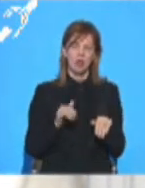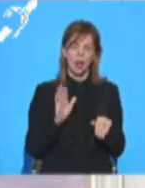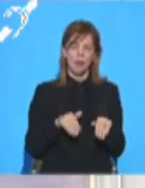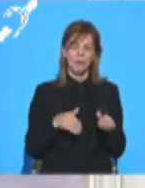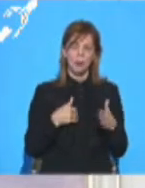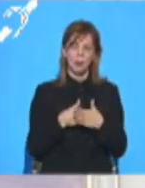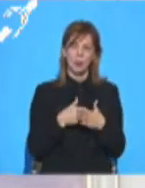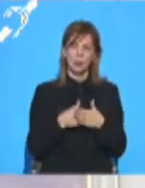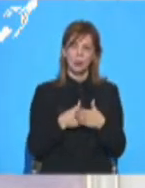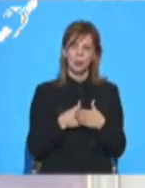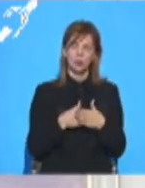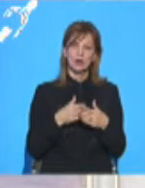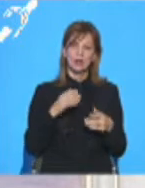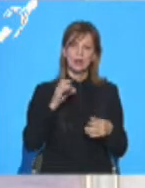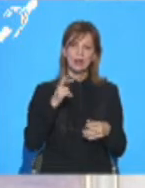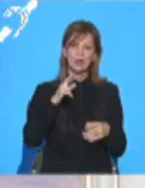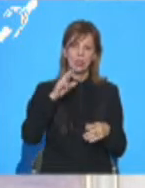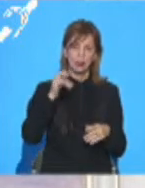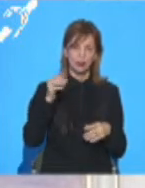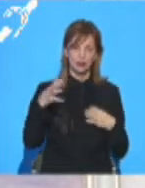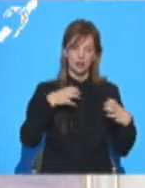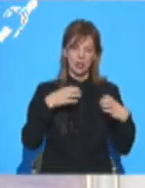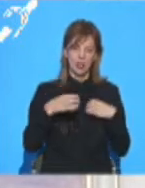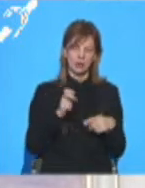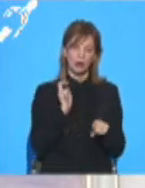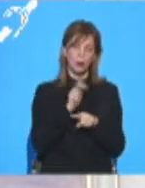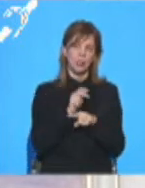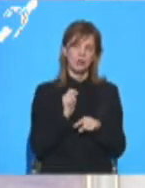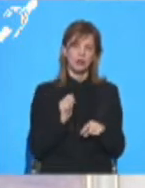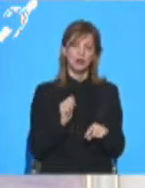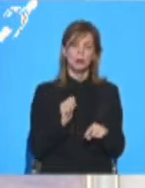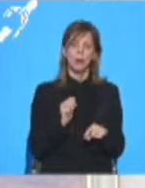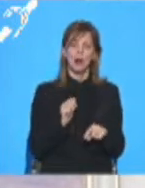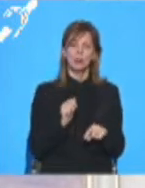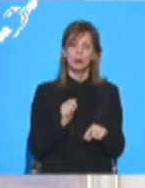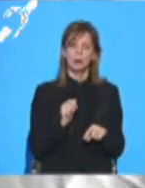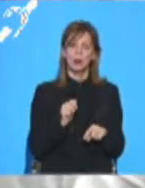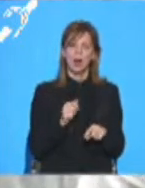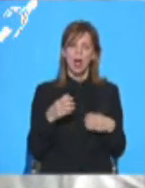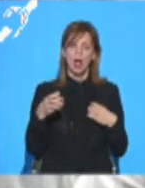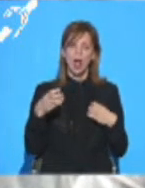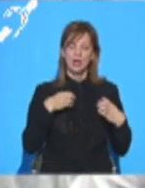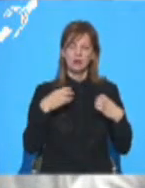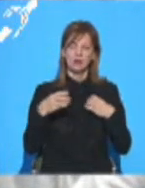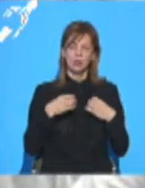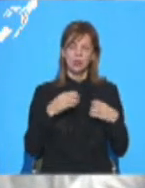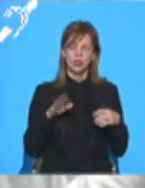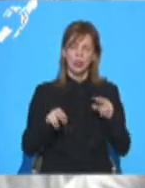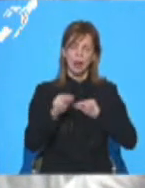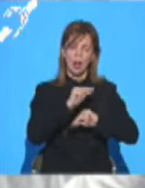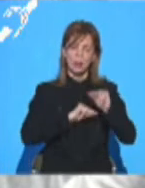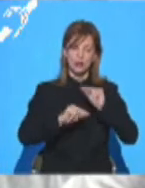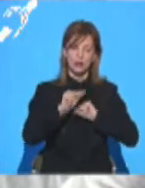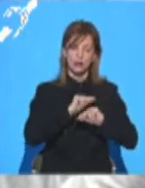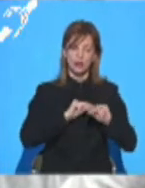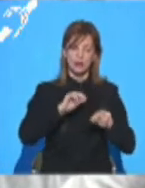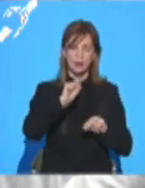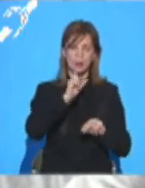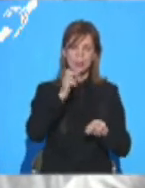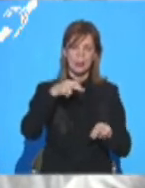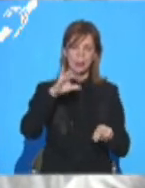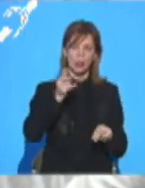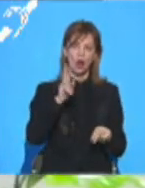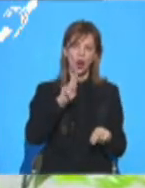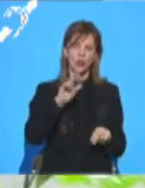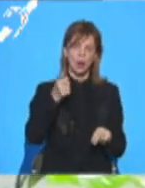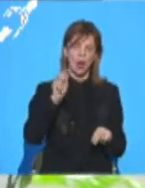Avem alături de noi critici de artă. La vernisajul expozițiilor au participat atât artiști din cadrul Asociației Senior Art, care au expus